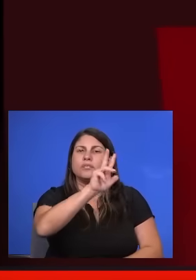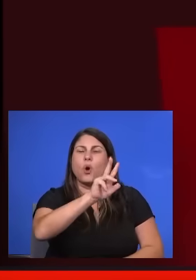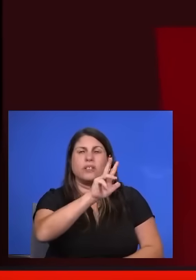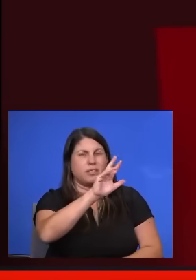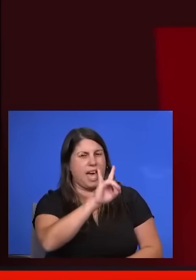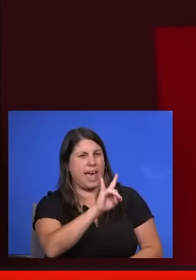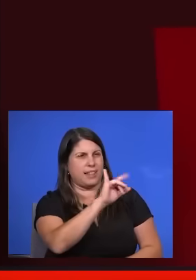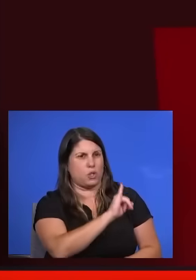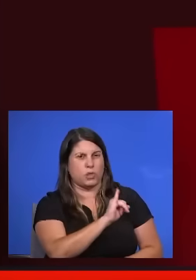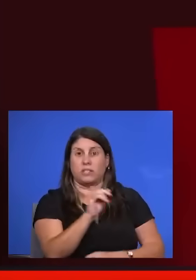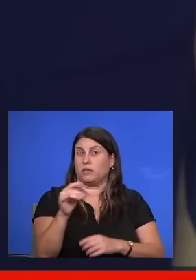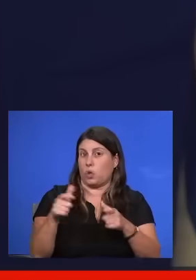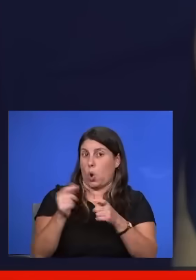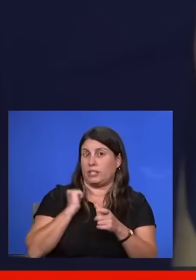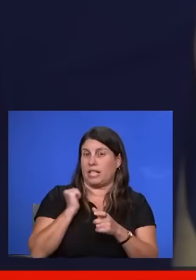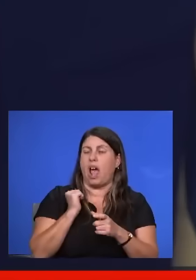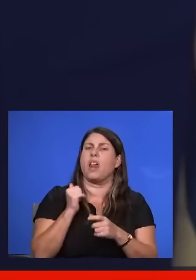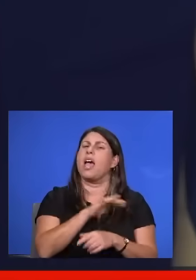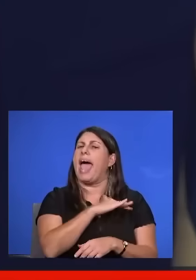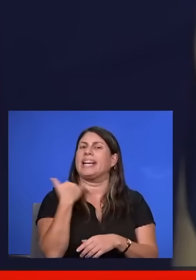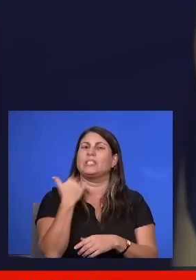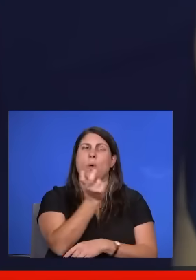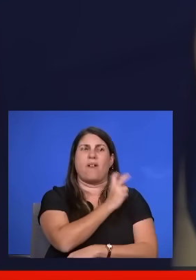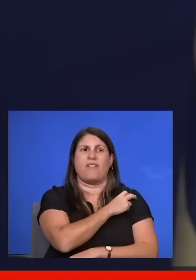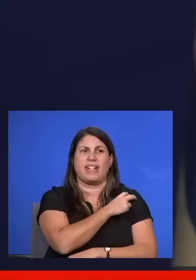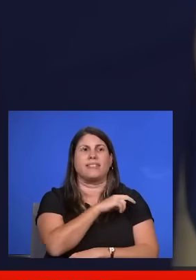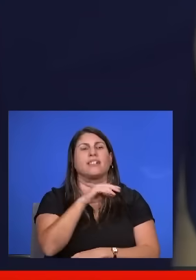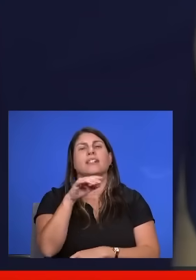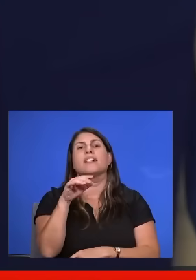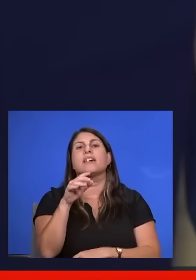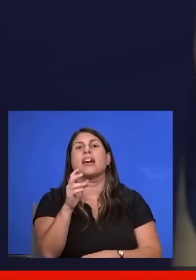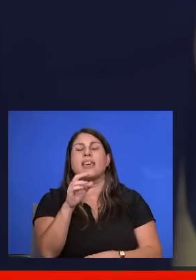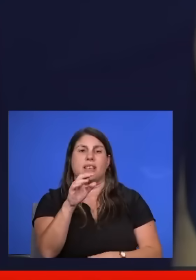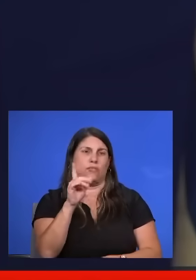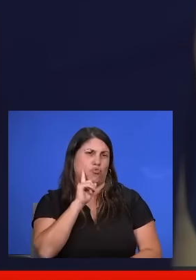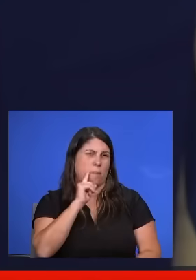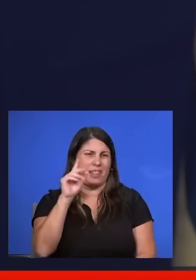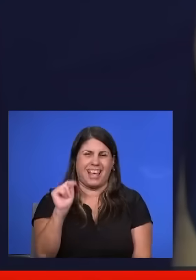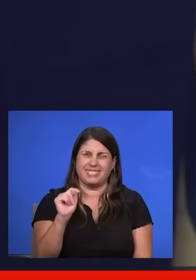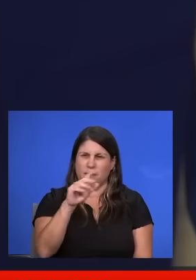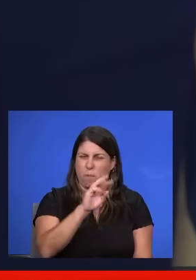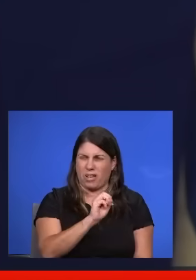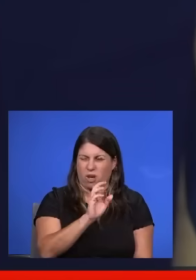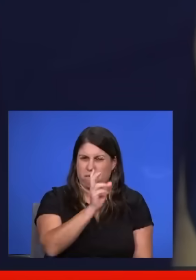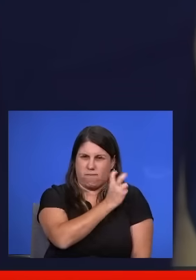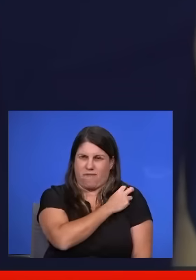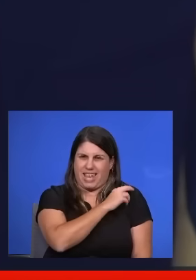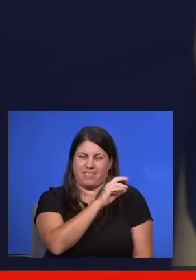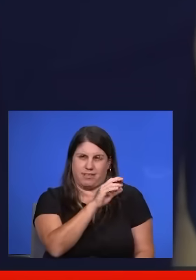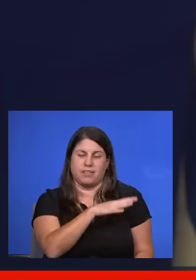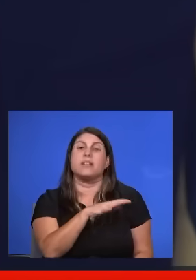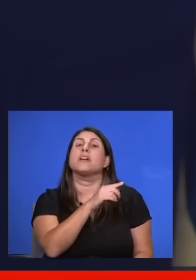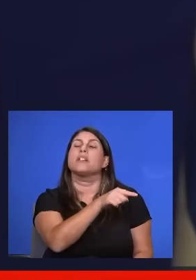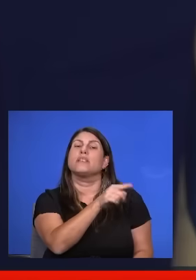מפקד גדוד גזרה צפון חאן יונס של חמאס, תייסיר מובשר. מובשר שימש בעברו